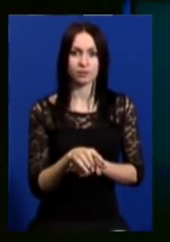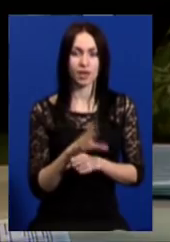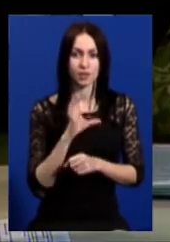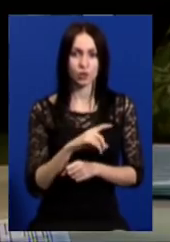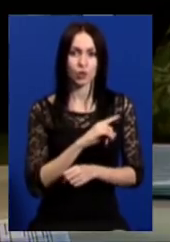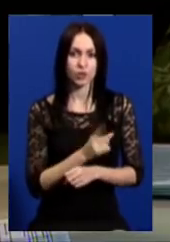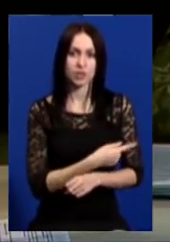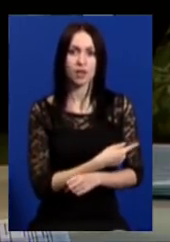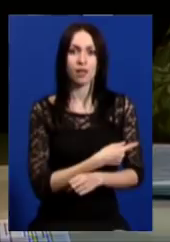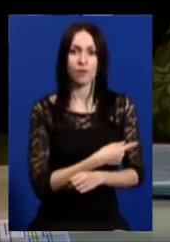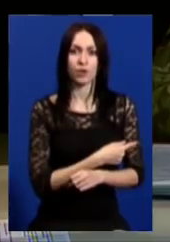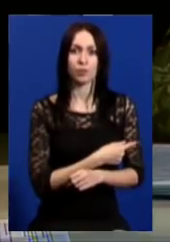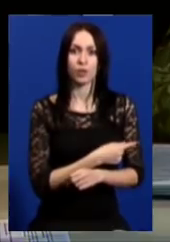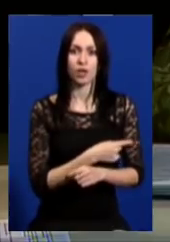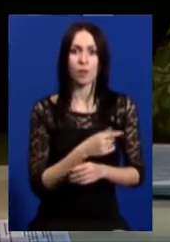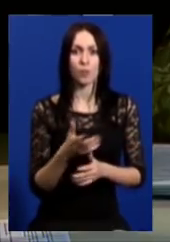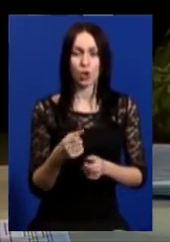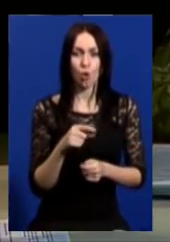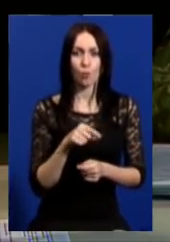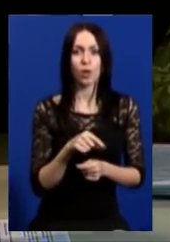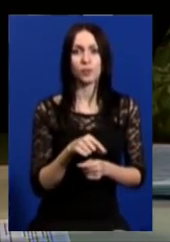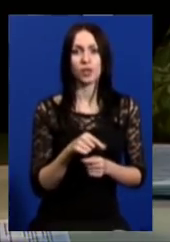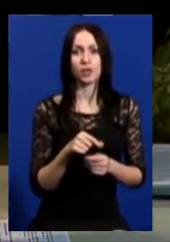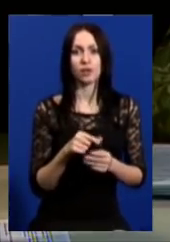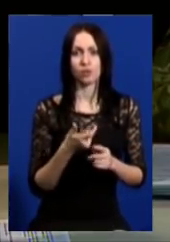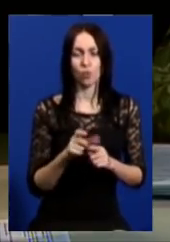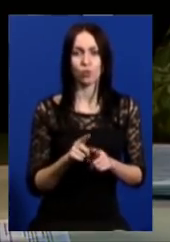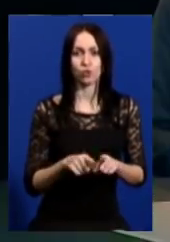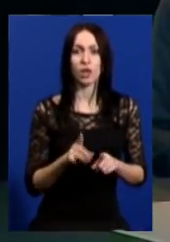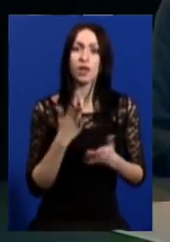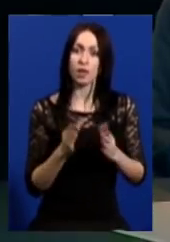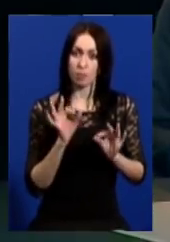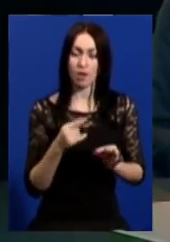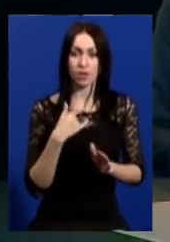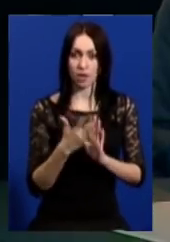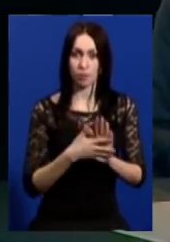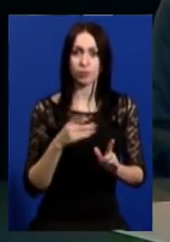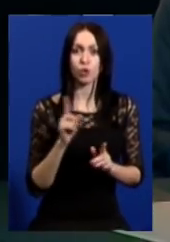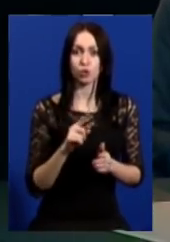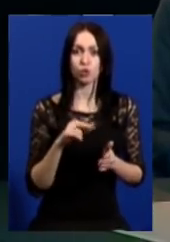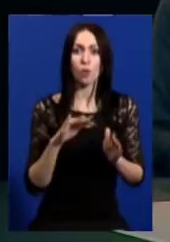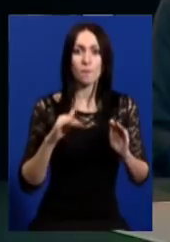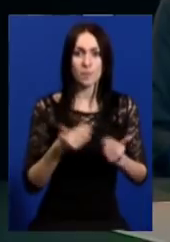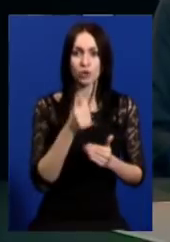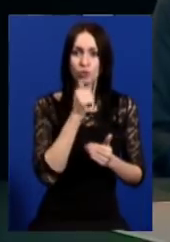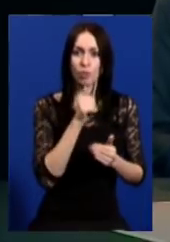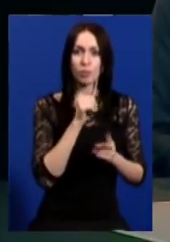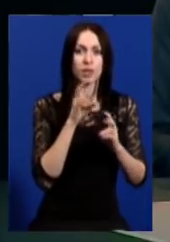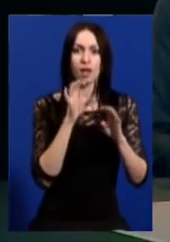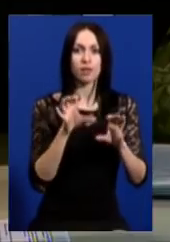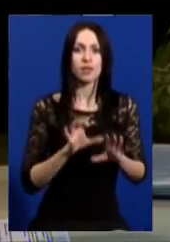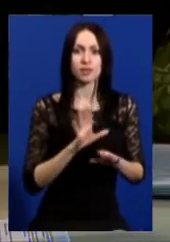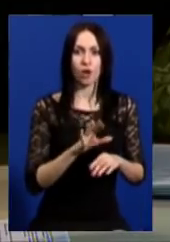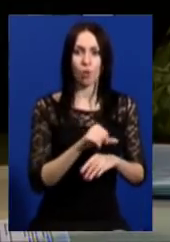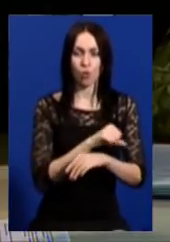застосовуючи силові прийоми, досить такі. Чи правильно я розумію, що стало менше спроб нелегально перетнути кордон?